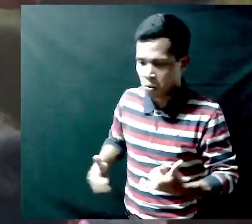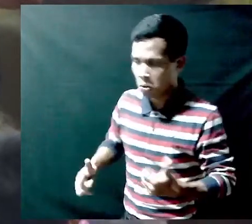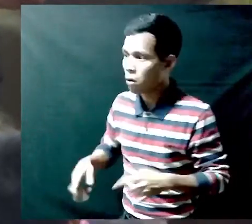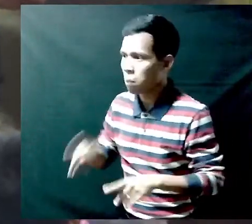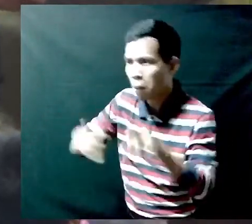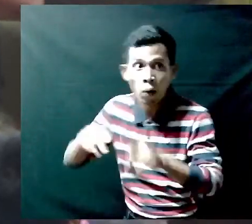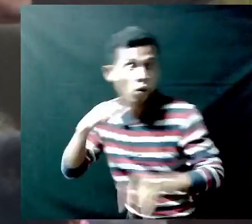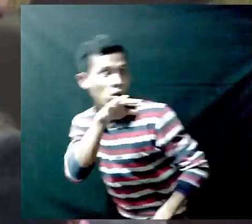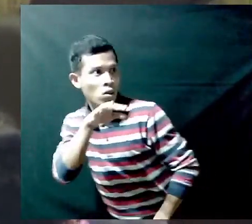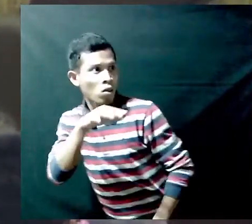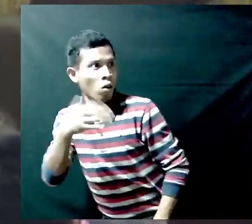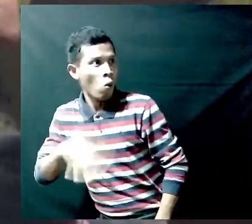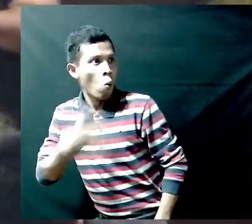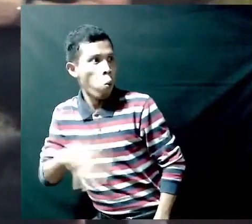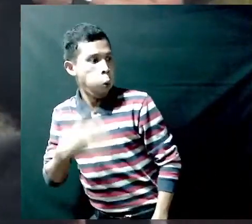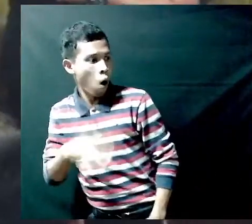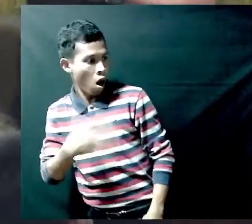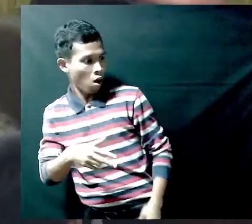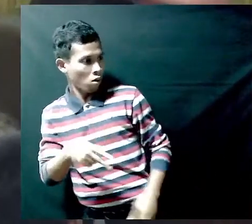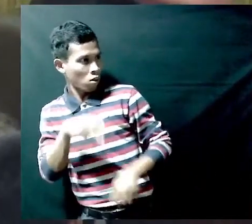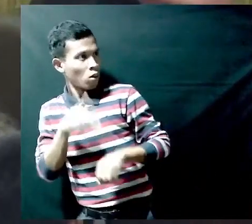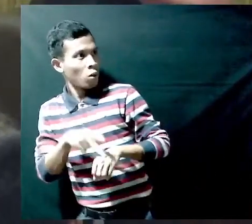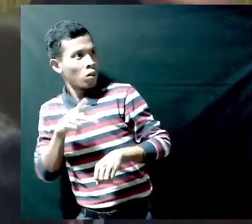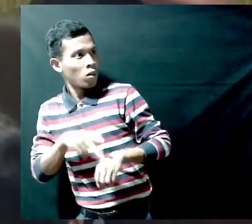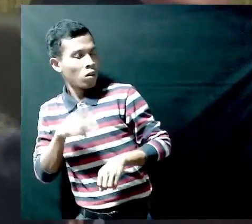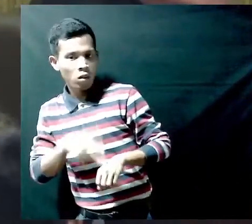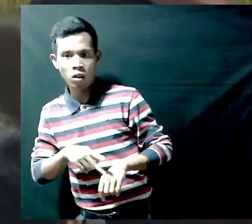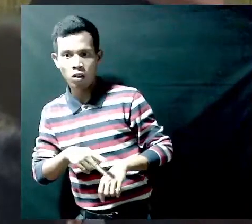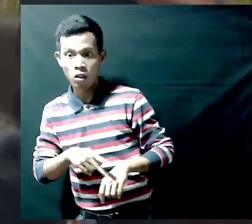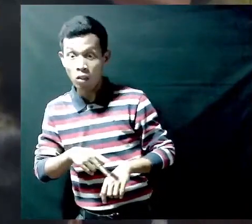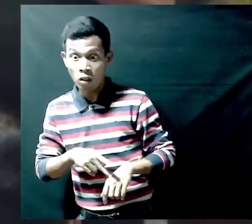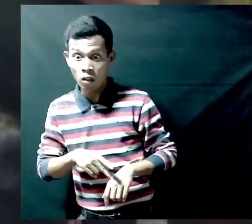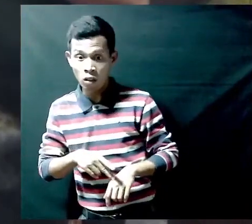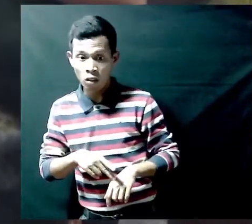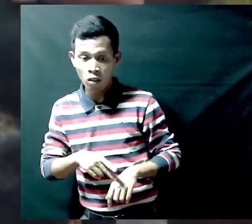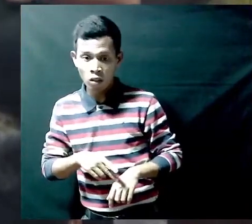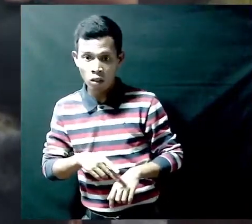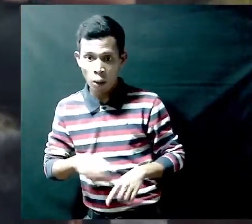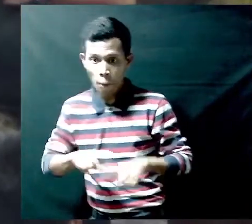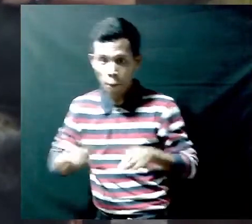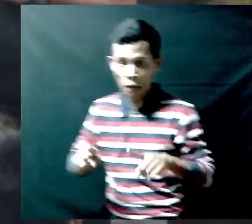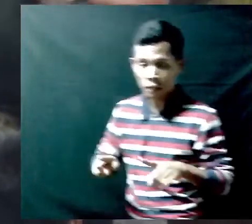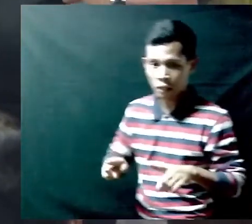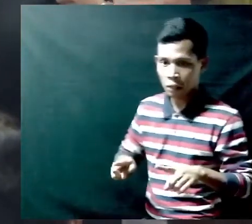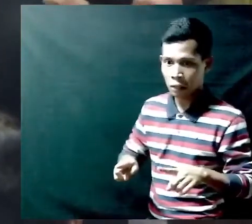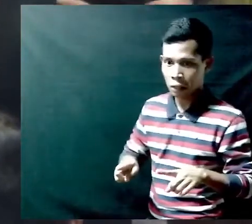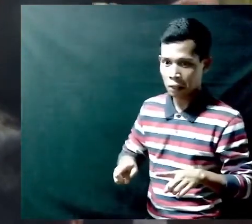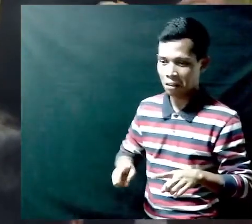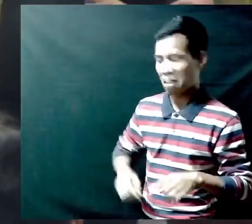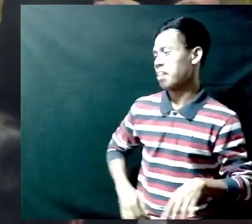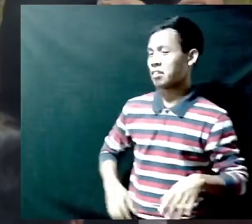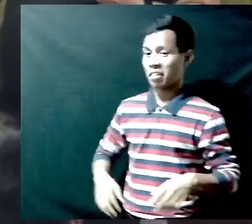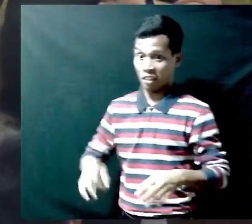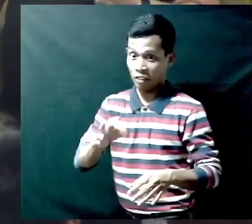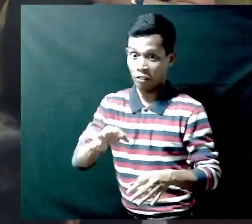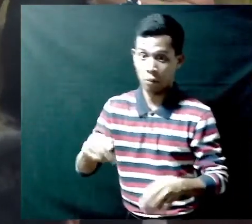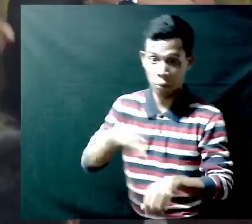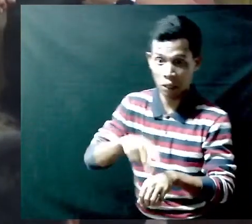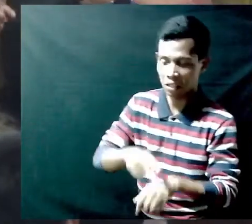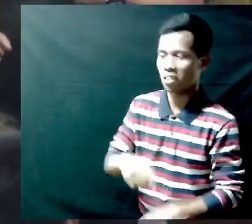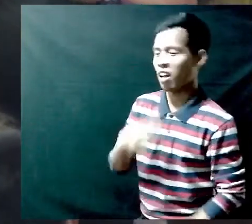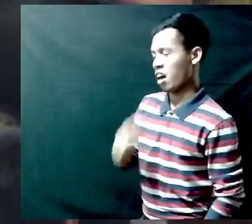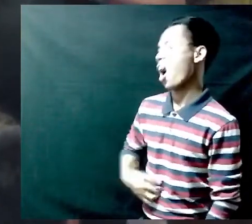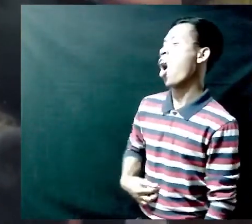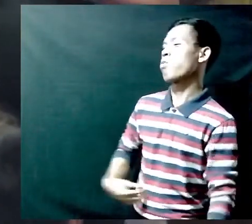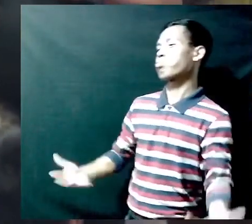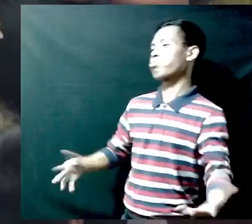Bakit? Nung gumanon kila Peter, pwedeng kunin ni Peter ang glory. Sikat na tayo rito. Kaya lang, alam ni